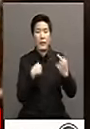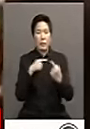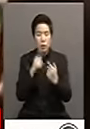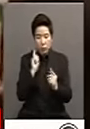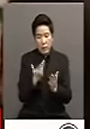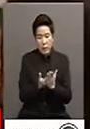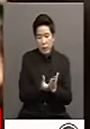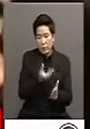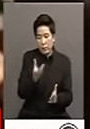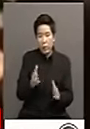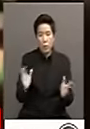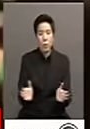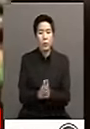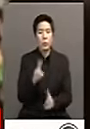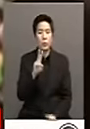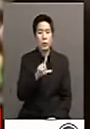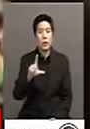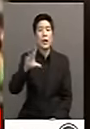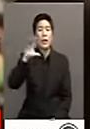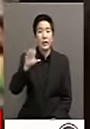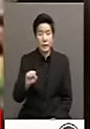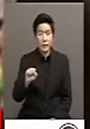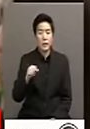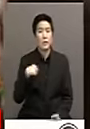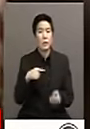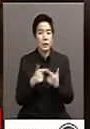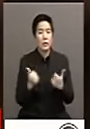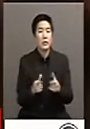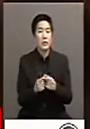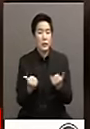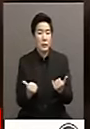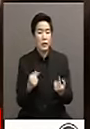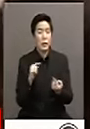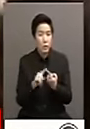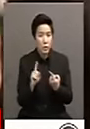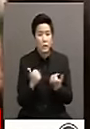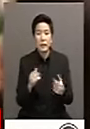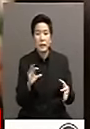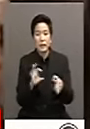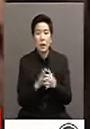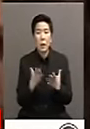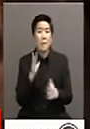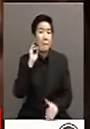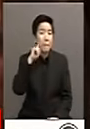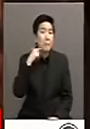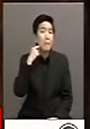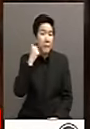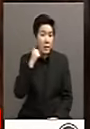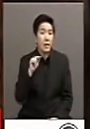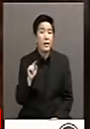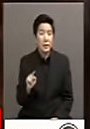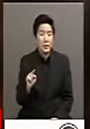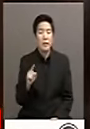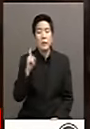าเสียหายโจทรวม 2,500,000 บาทนะครับมีแต่กรณีของตัวคุณแม่ของหมอนิ่ม